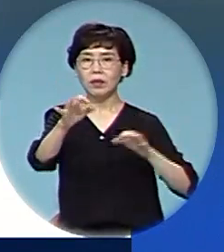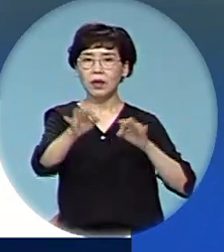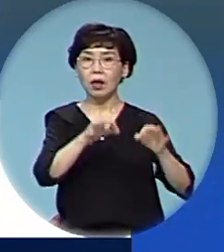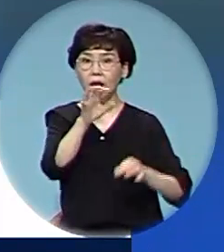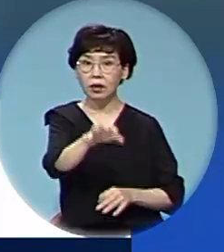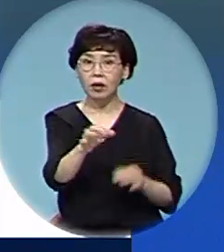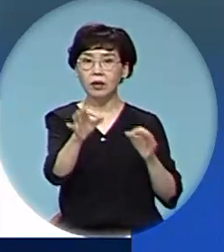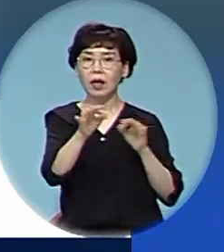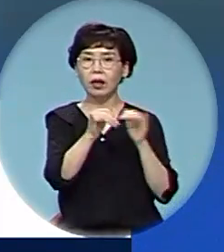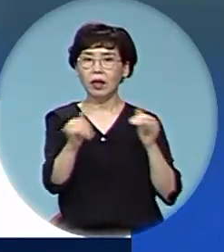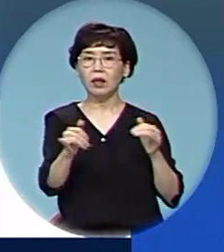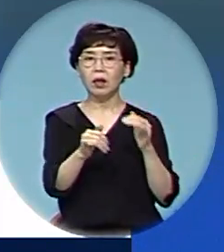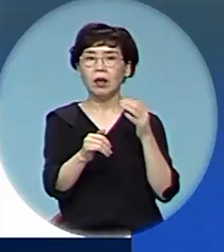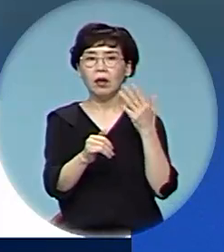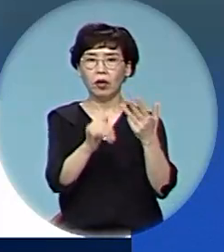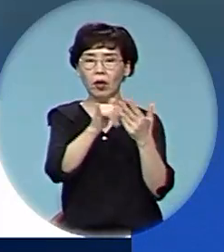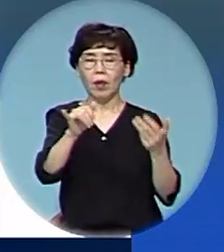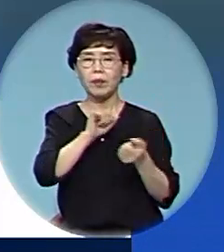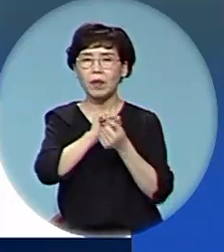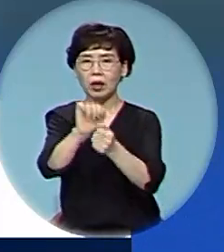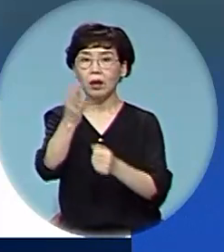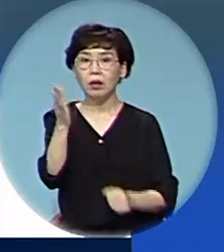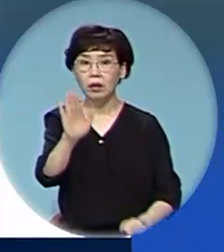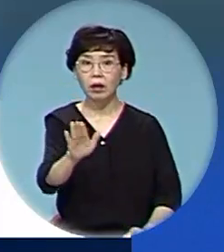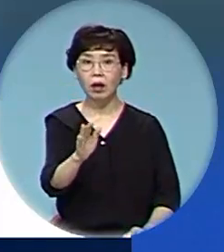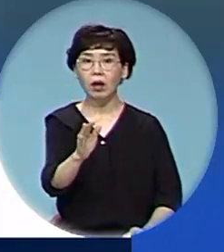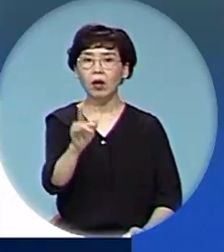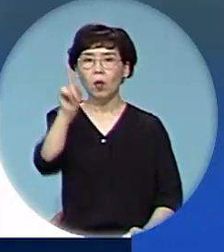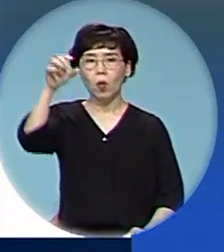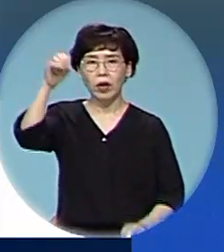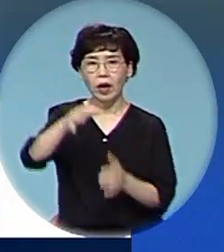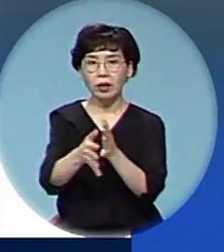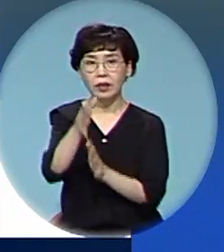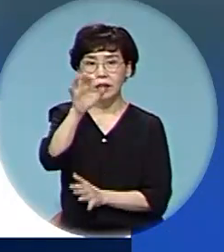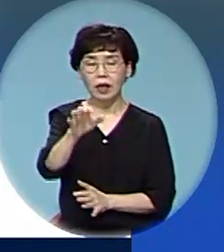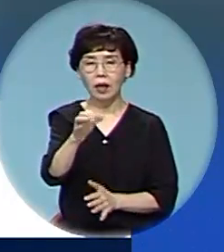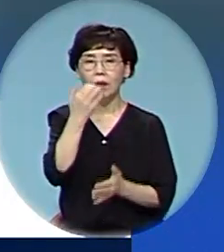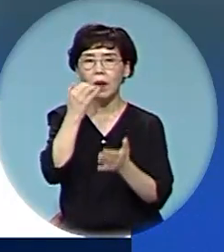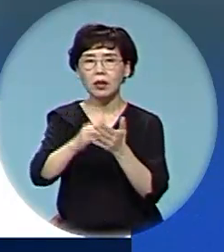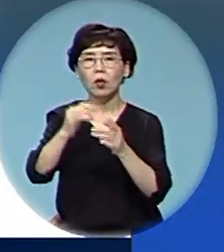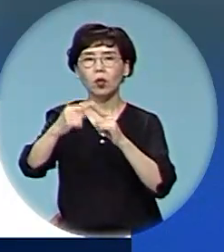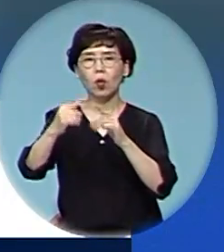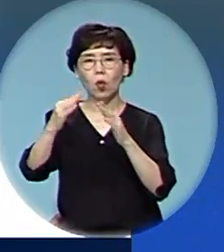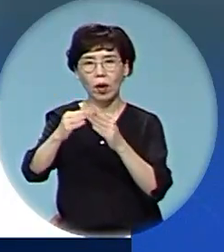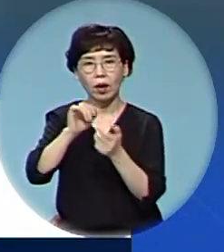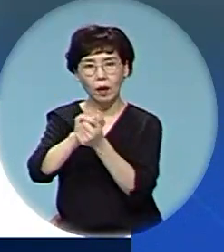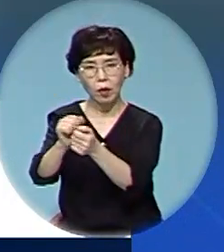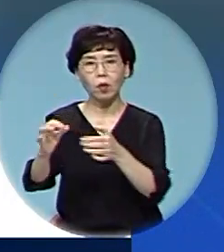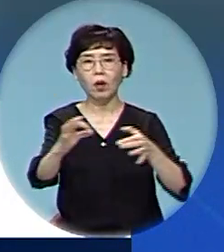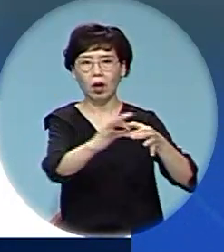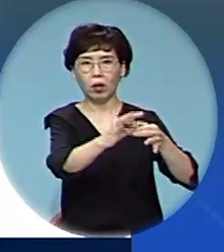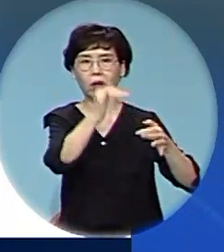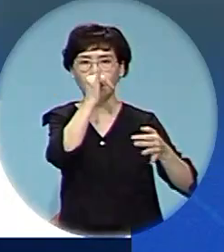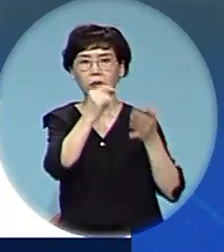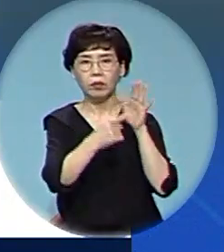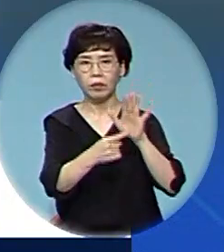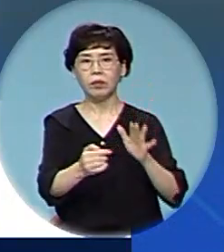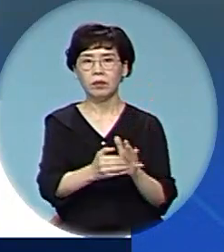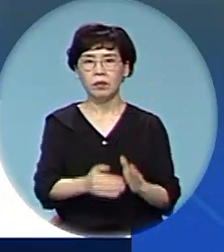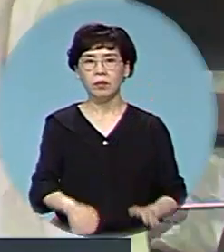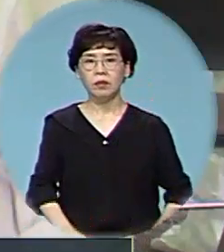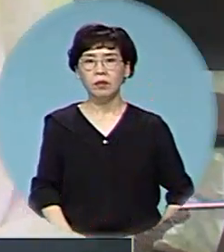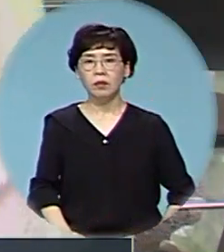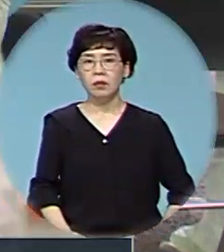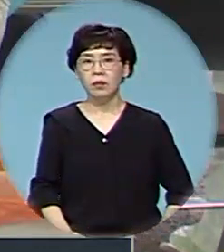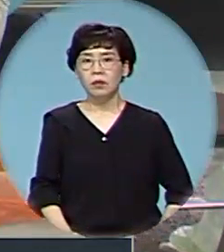상인 8명이 확진됐는데 경기도 고양시의 반석교회 집단 감염과 관련된 것으로 확인됐습니다. 남주현 기자입니다.